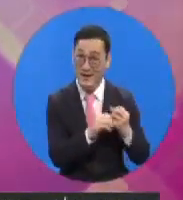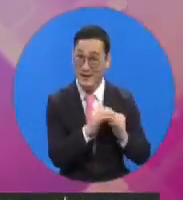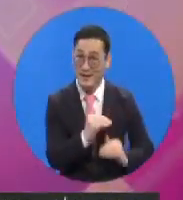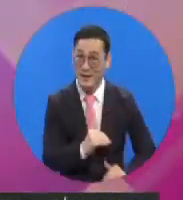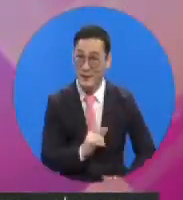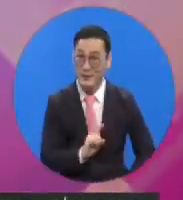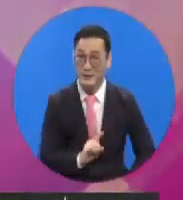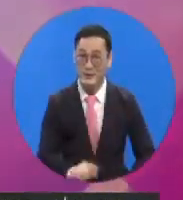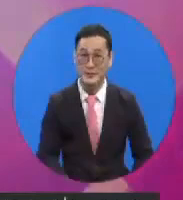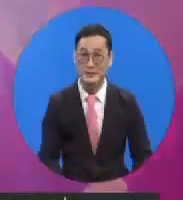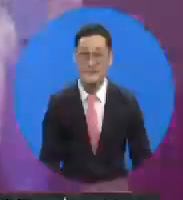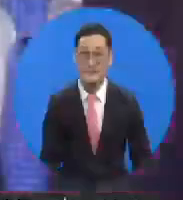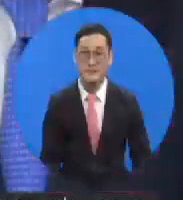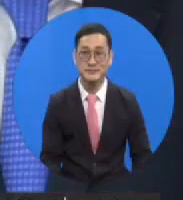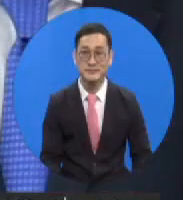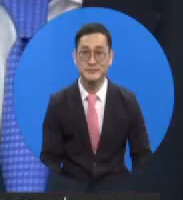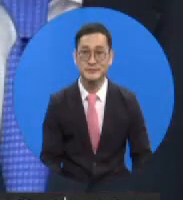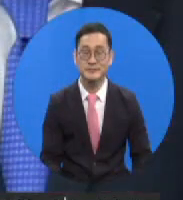진실.